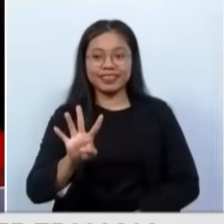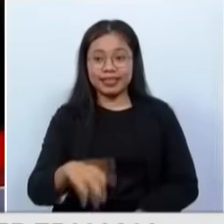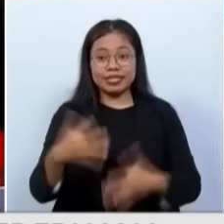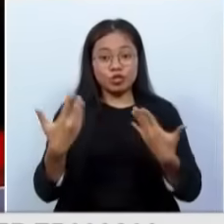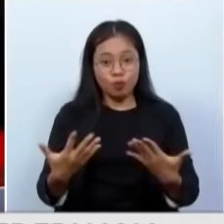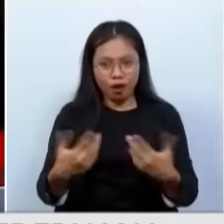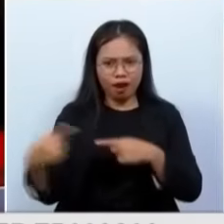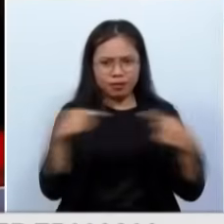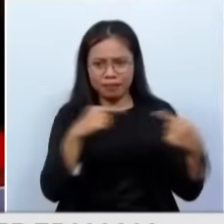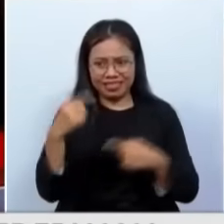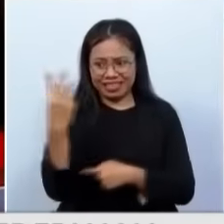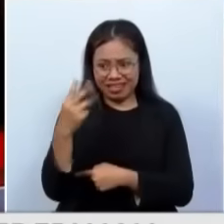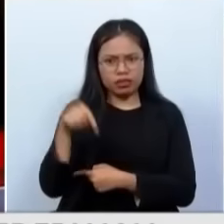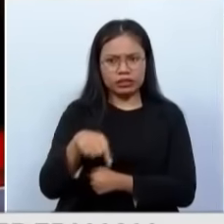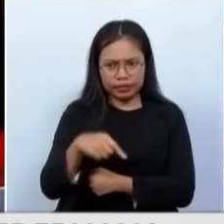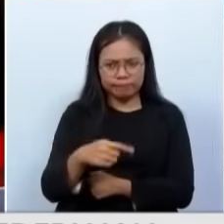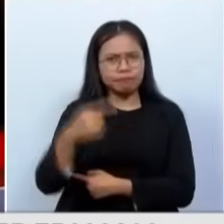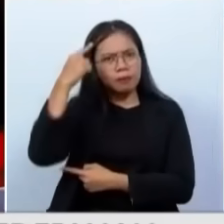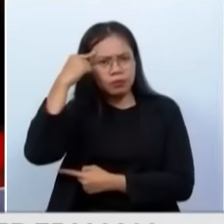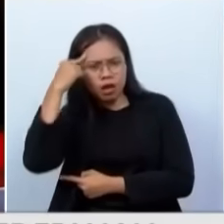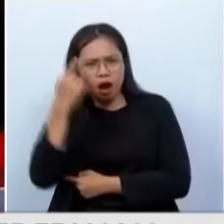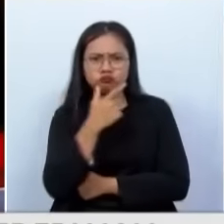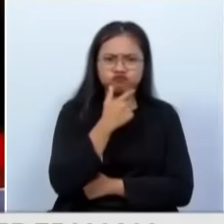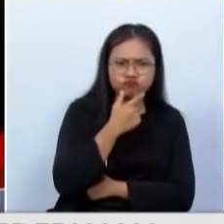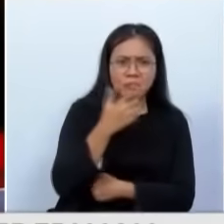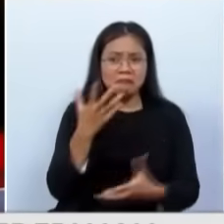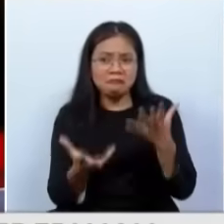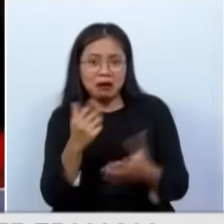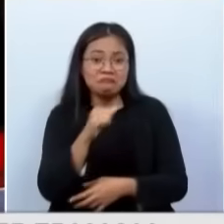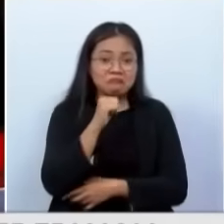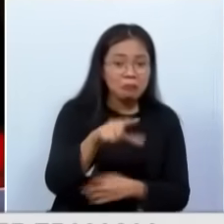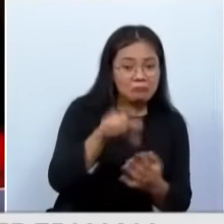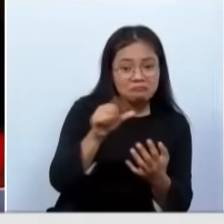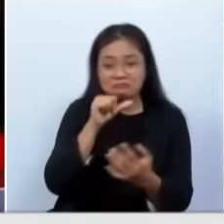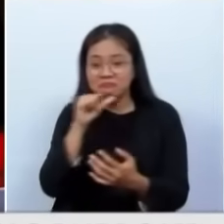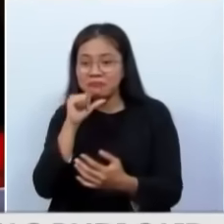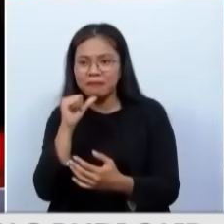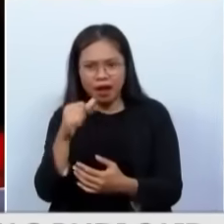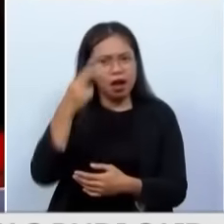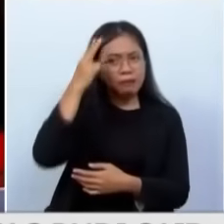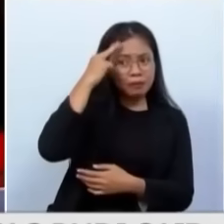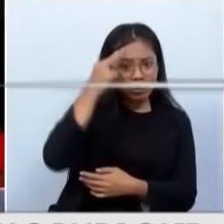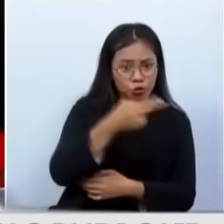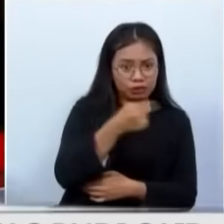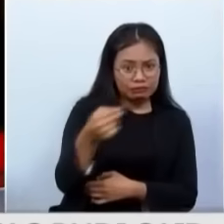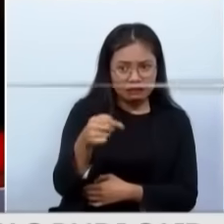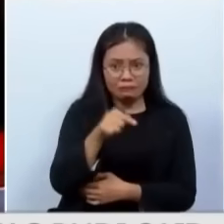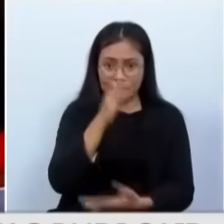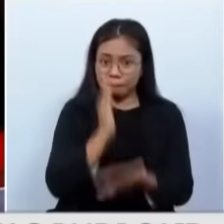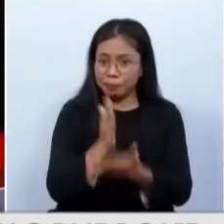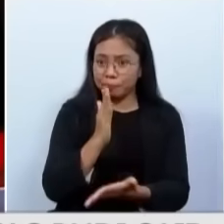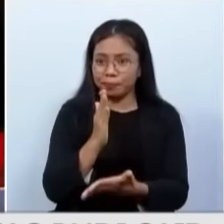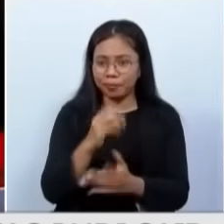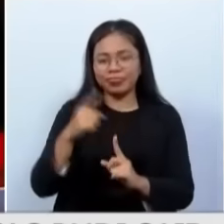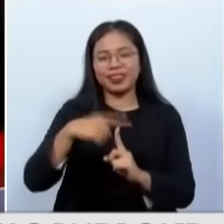menjadi bahan pertimbangan Anda untuk menentukan pilihan Siapa pemimpin Indonesia ke depan pada 14 Februari 2024 dan kita